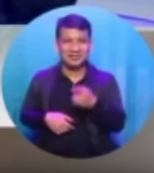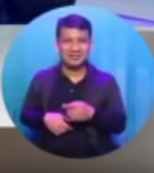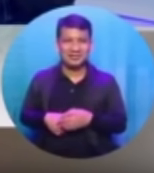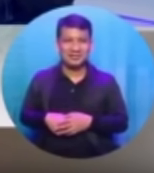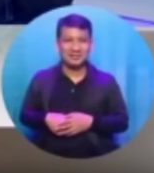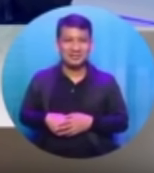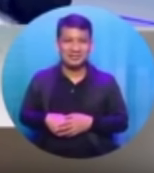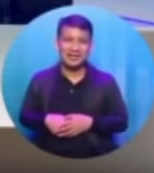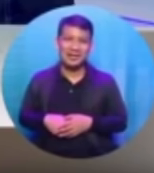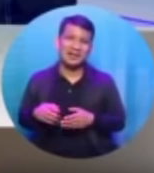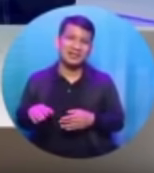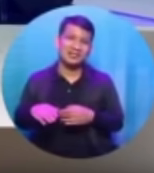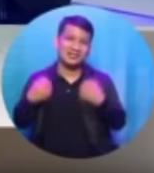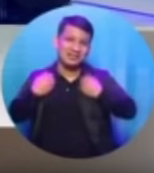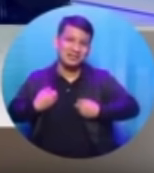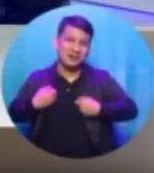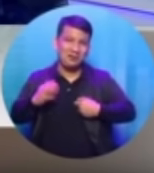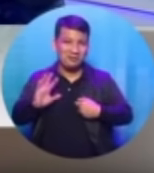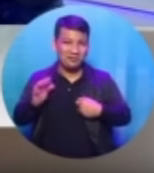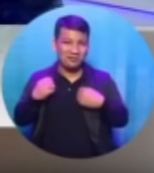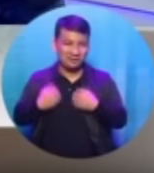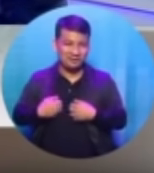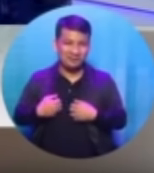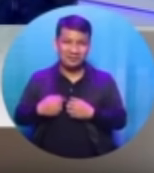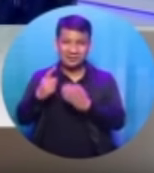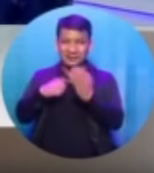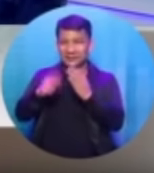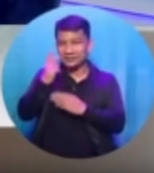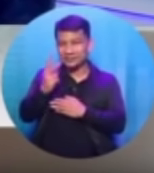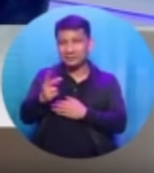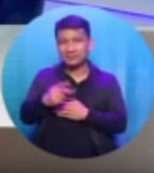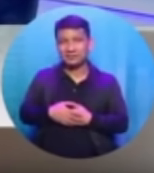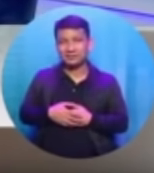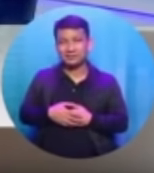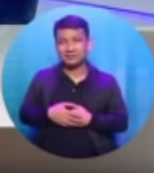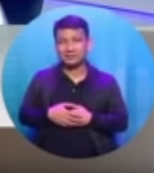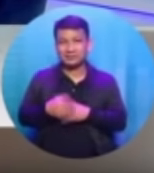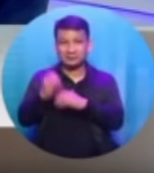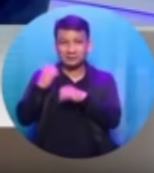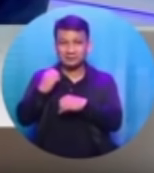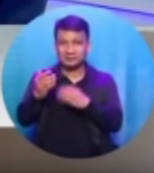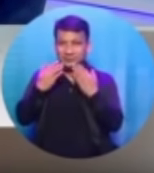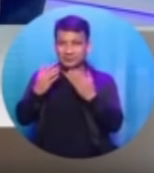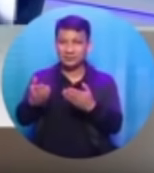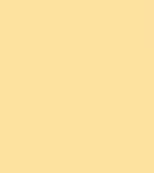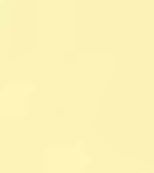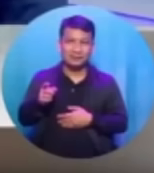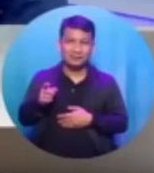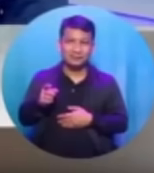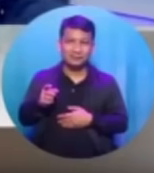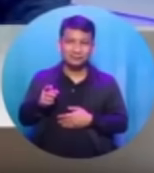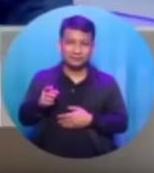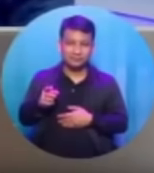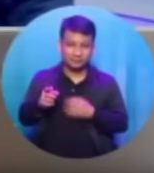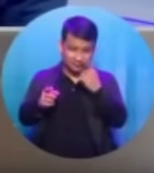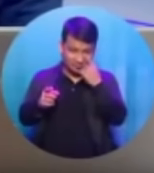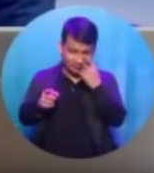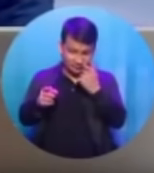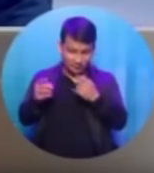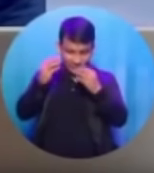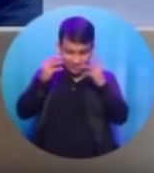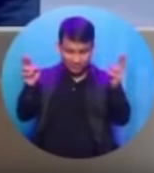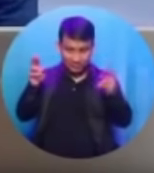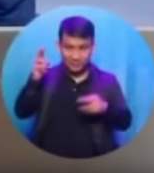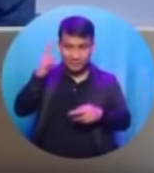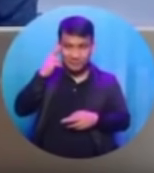Opo, walang backpack. Opo. Okay, sige. Asahan po namin, ha? Thank you po, Kernel. Si Mayor